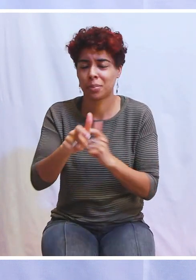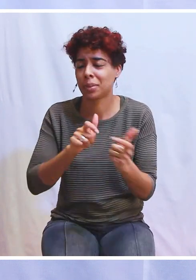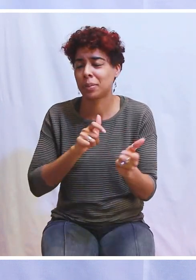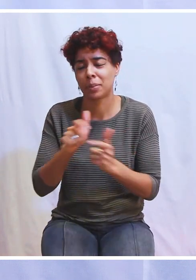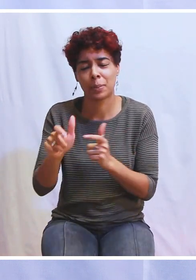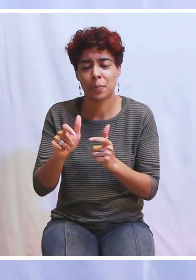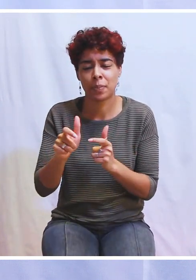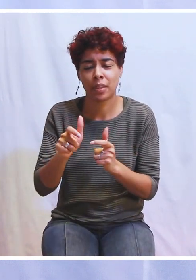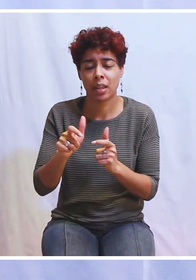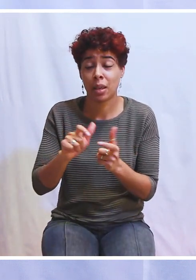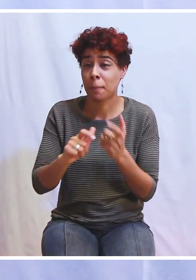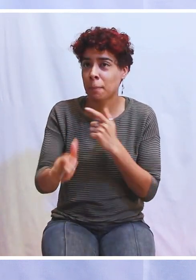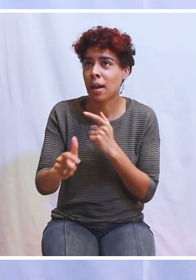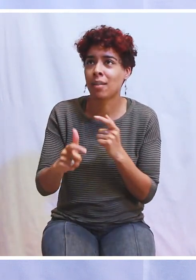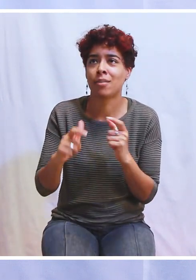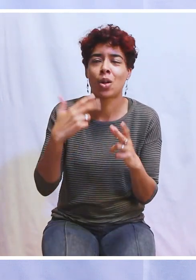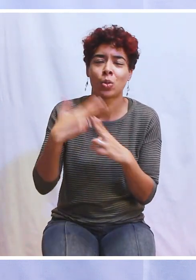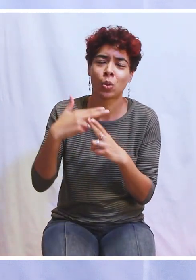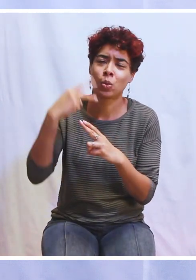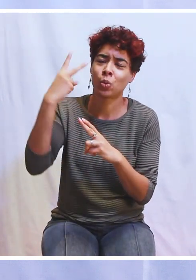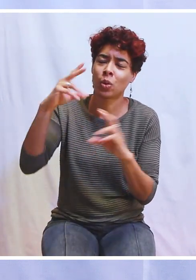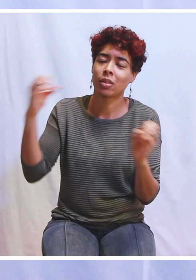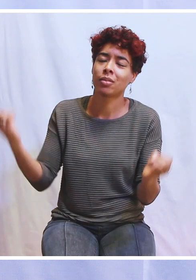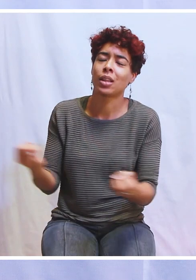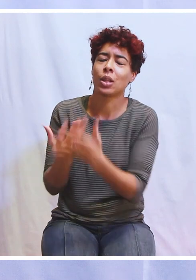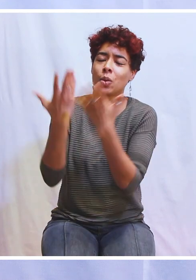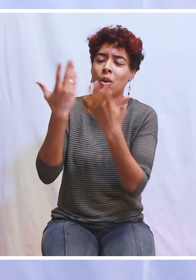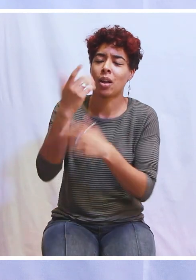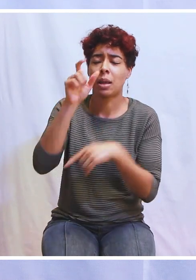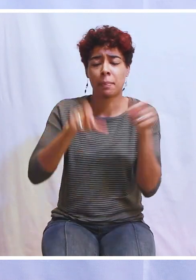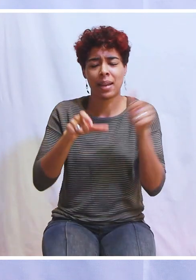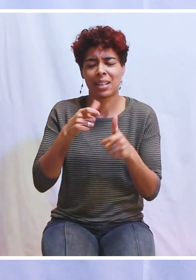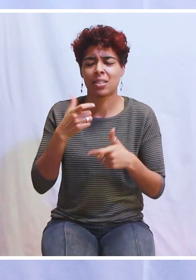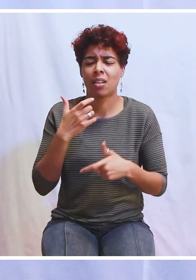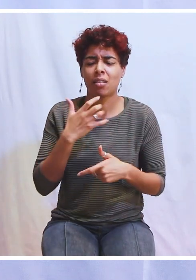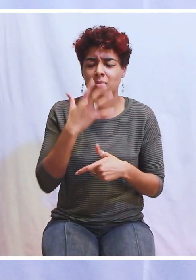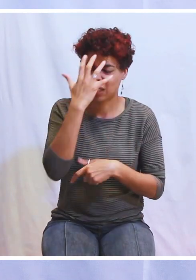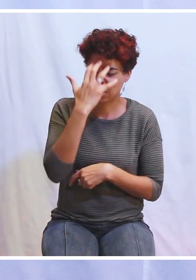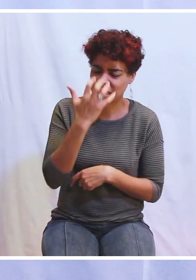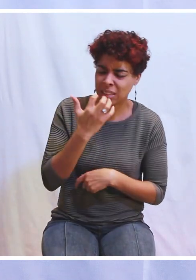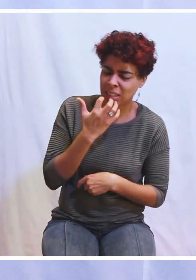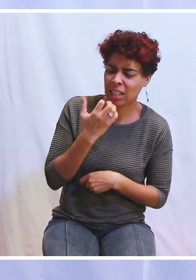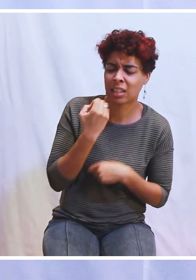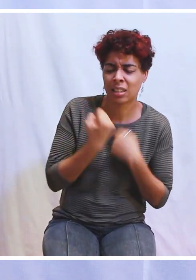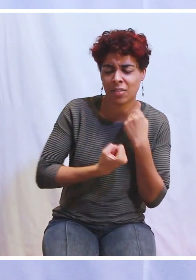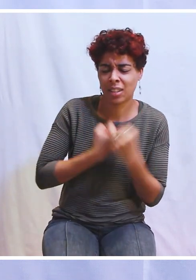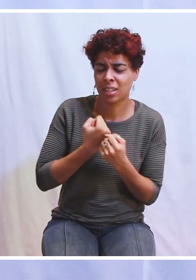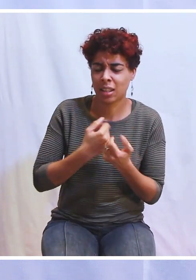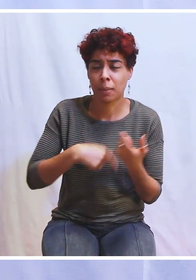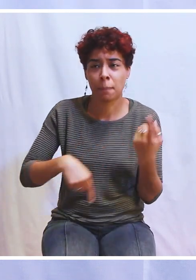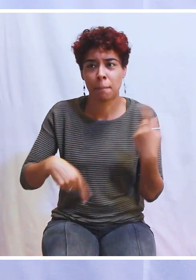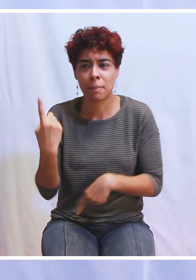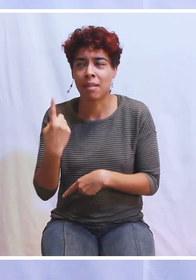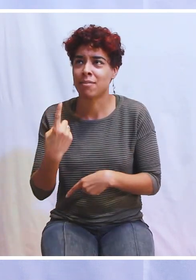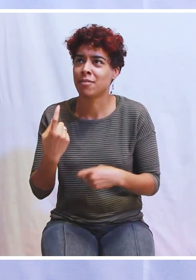que ton nom soit glorifié et que ceux qui sont en peine aujourd'hui deviennent forts par la foi dans le nom de Jésus.